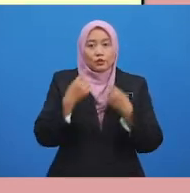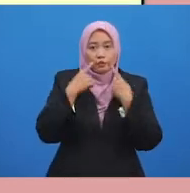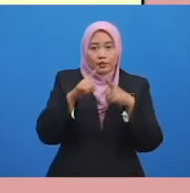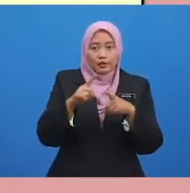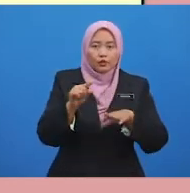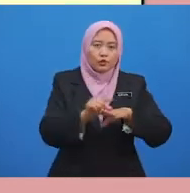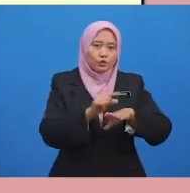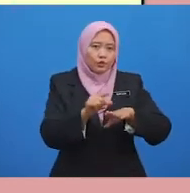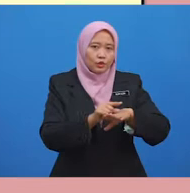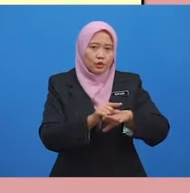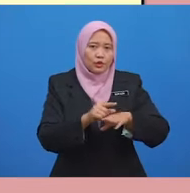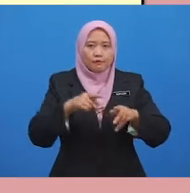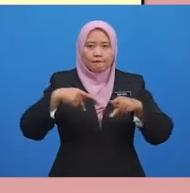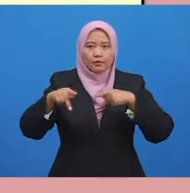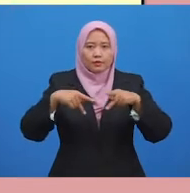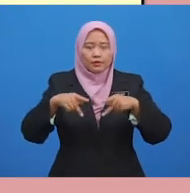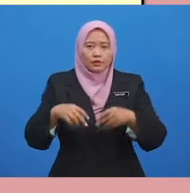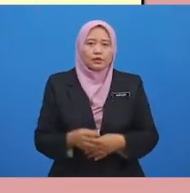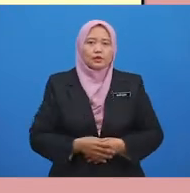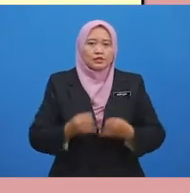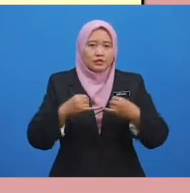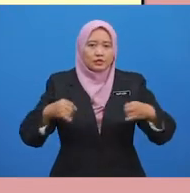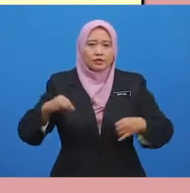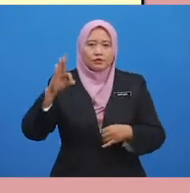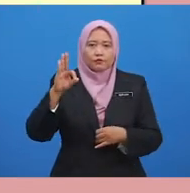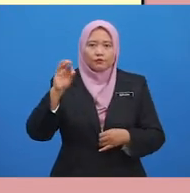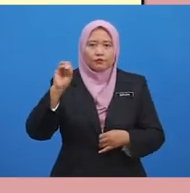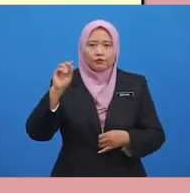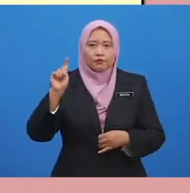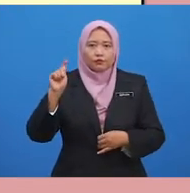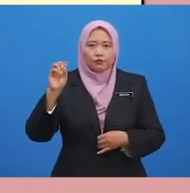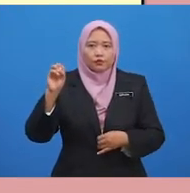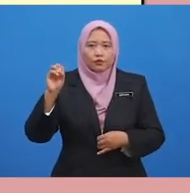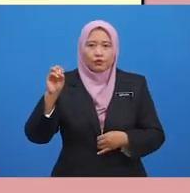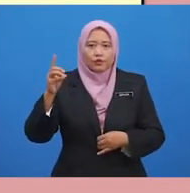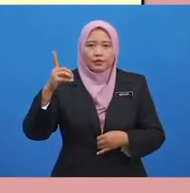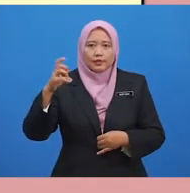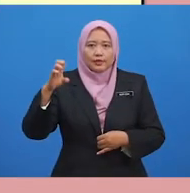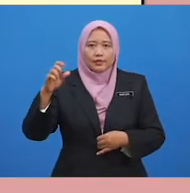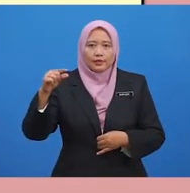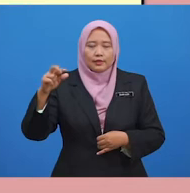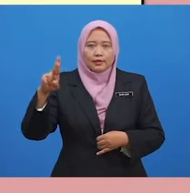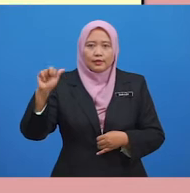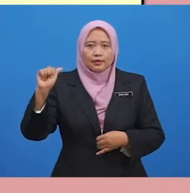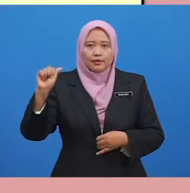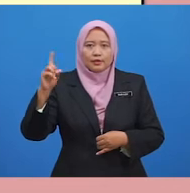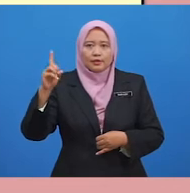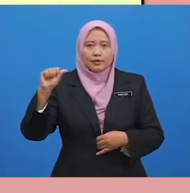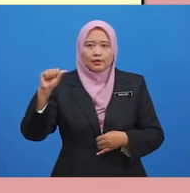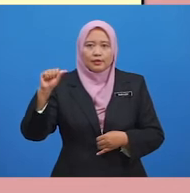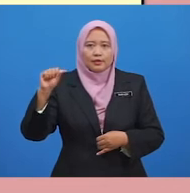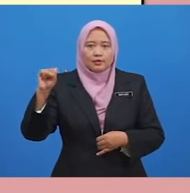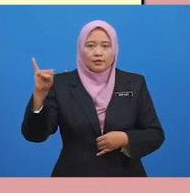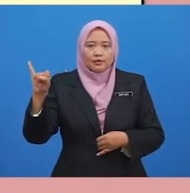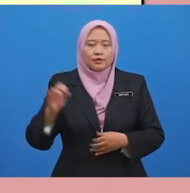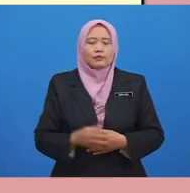menggunakan plastik jenis fotodegradasi. Yang kedua, Bahan polimer sintetik dibakar